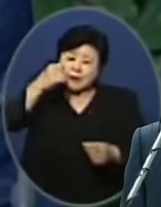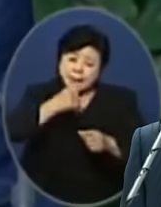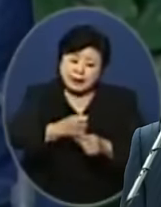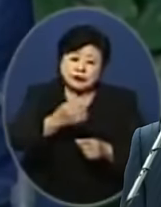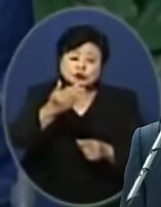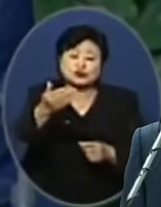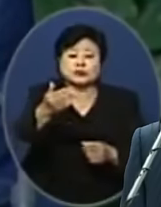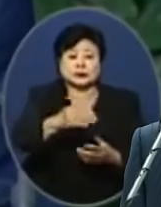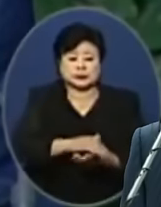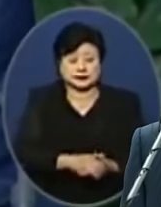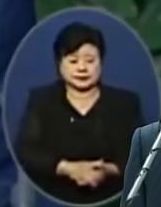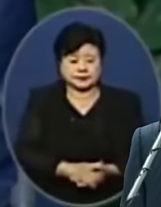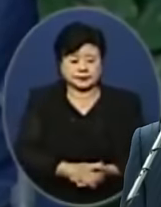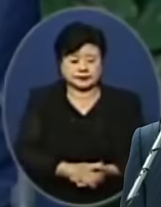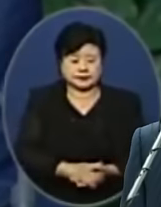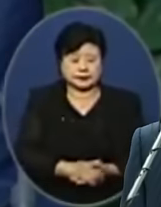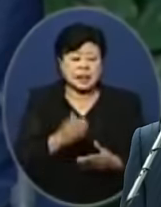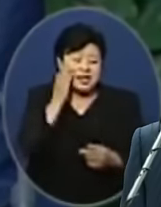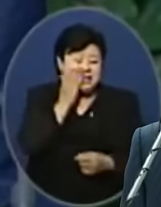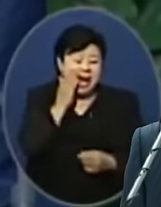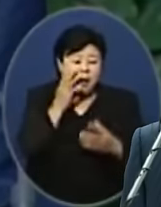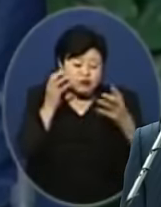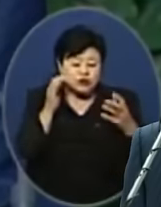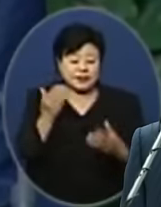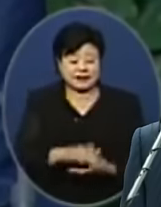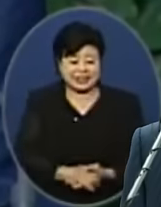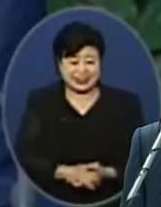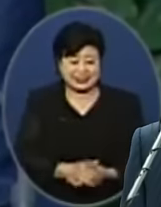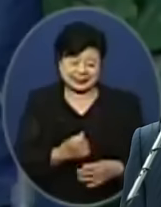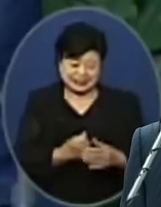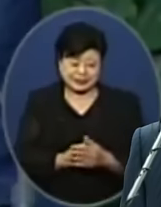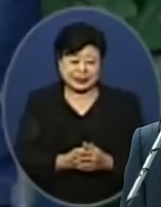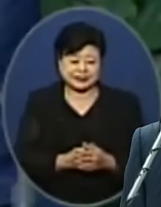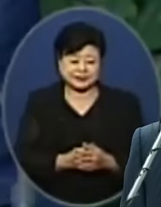만들어내놓은 양분인 것입니다. 그러므로